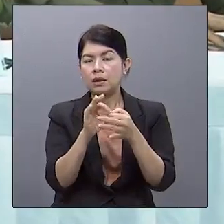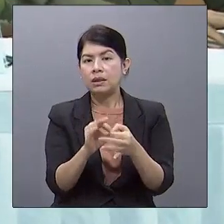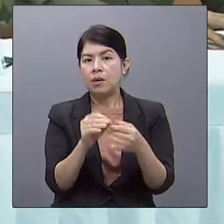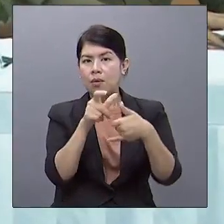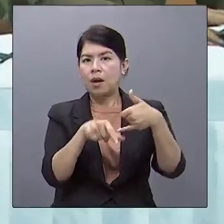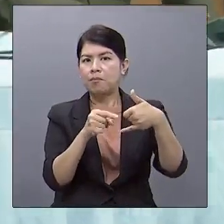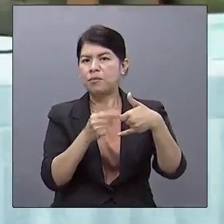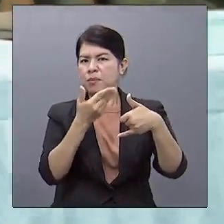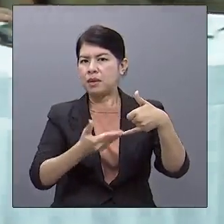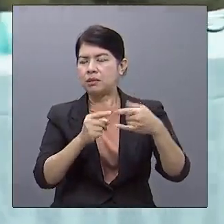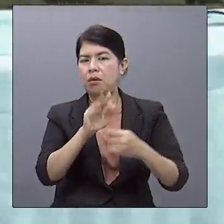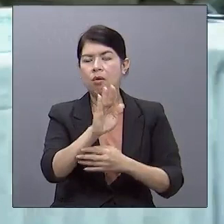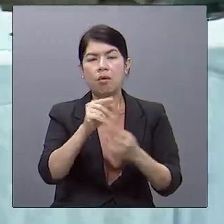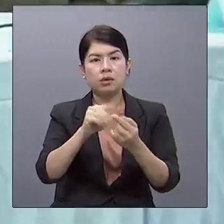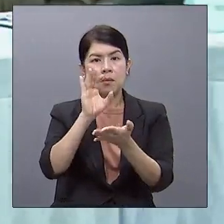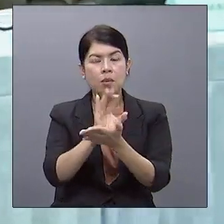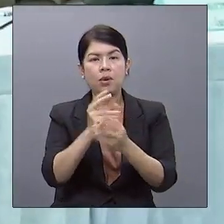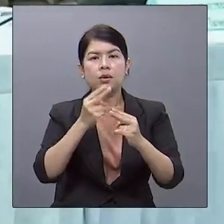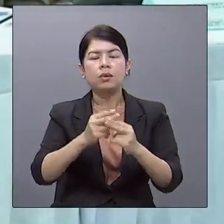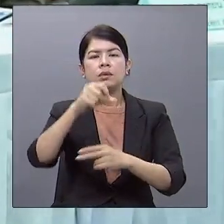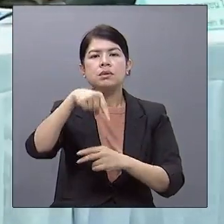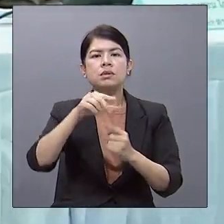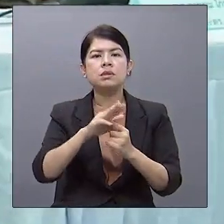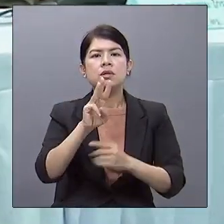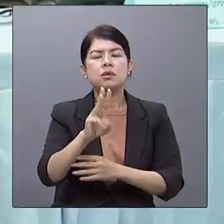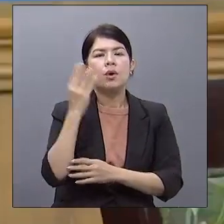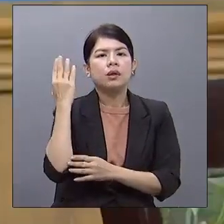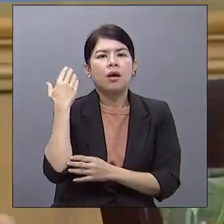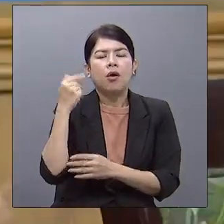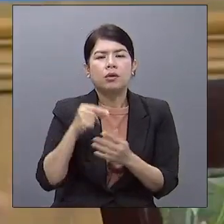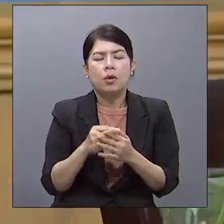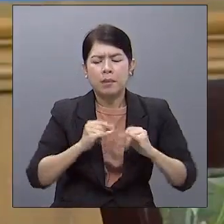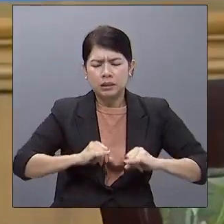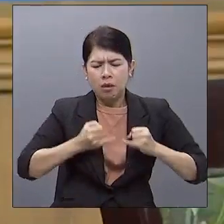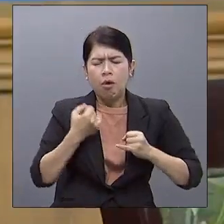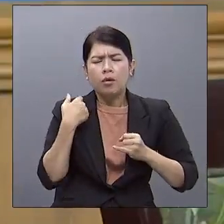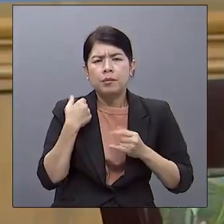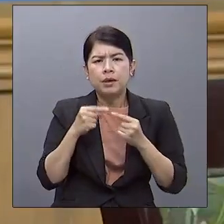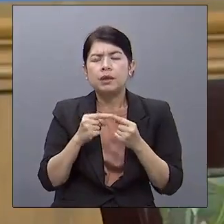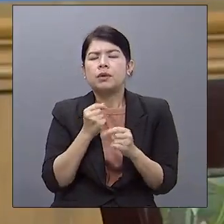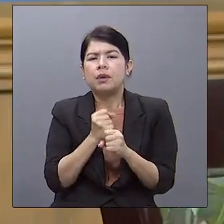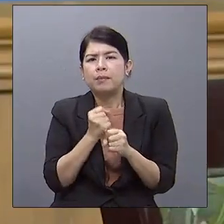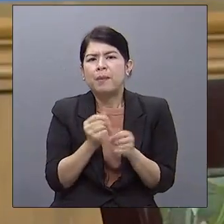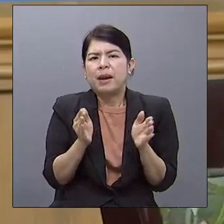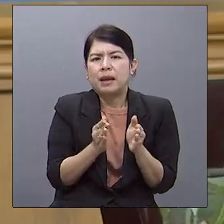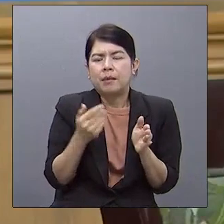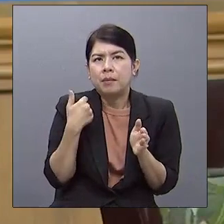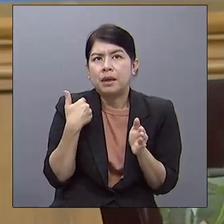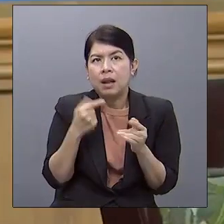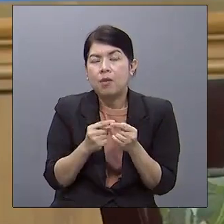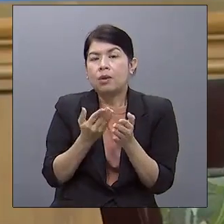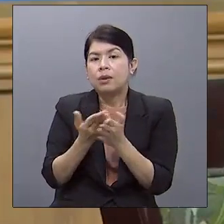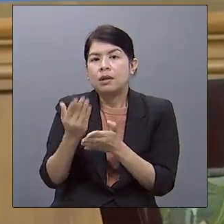ว่าในอดีตเนี่ยเริ่มจากการเป็นเจ้าของแพลตฟอร์มหรือว่าเว็บไซต์ขนาดเล็กครับจนเริ่มขยายธุรกิจแล้วก็ซื้อซอฟต์แวร์สำเร็จ